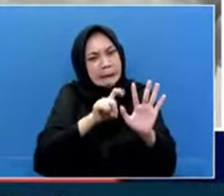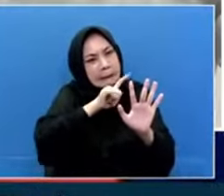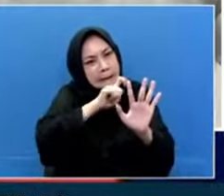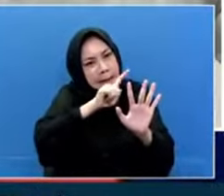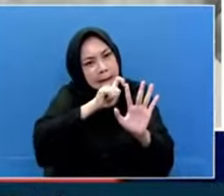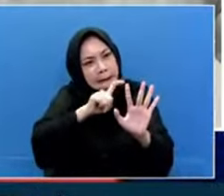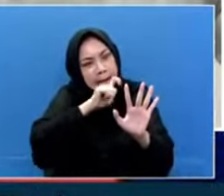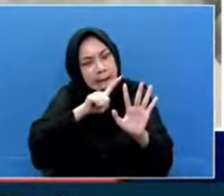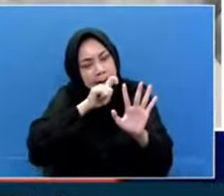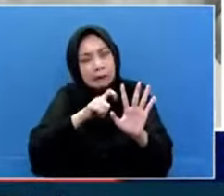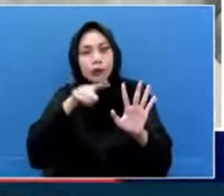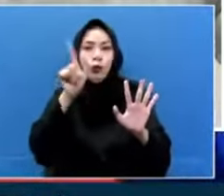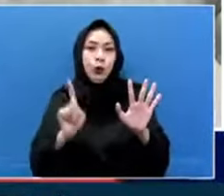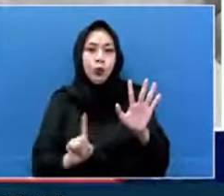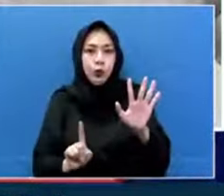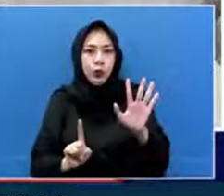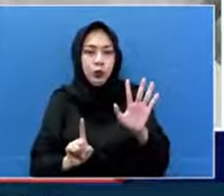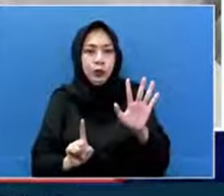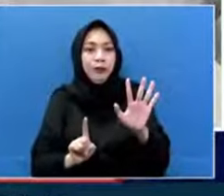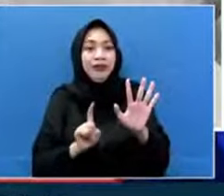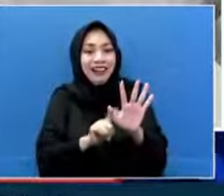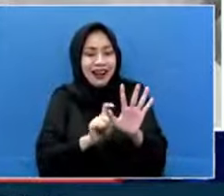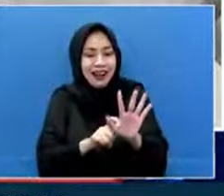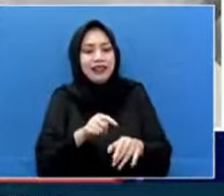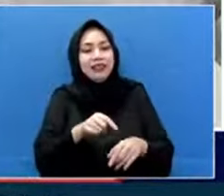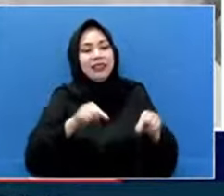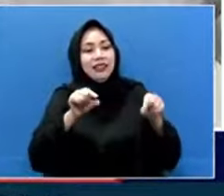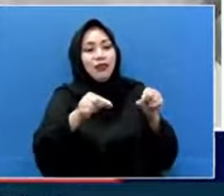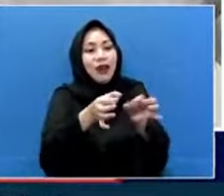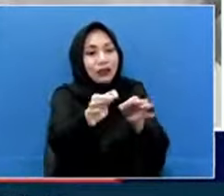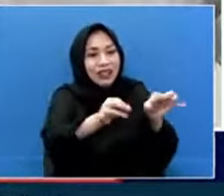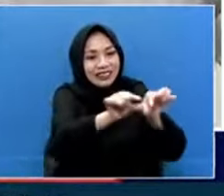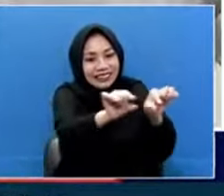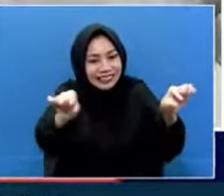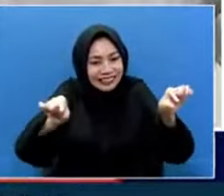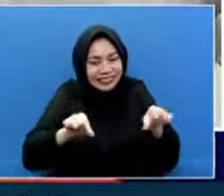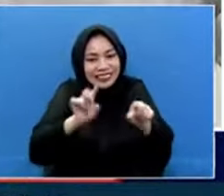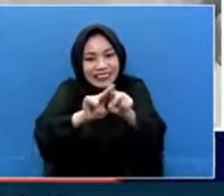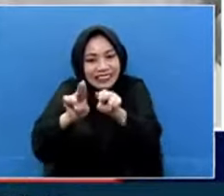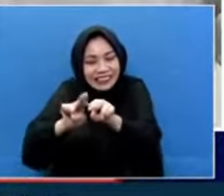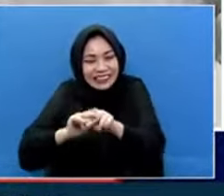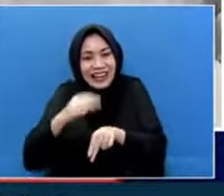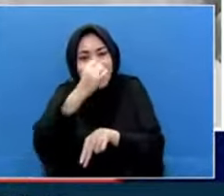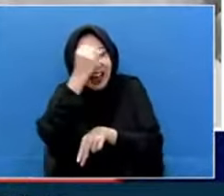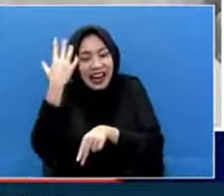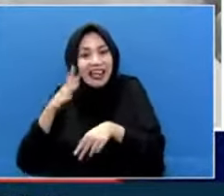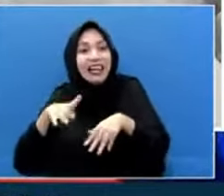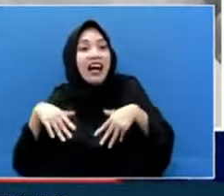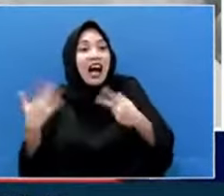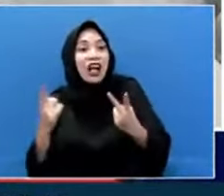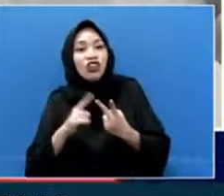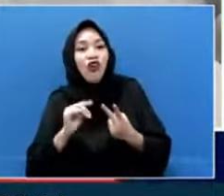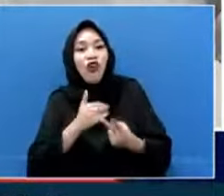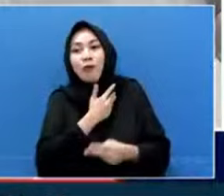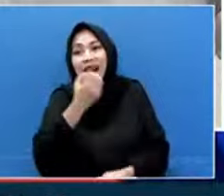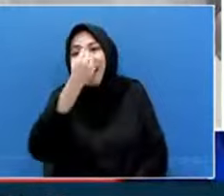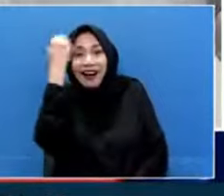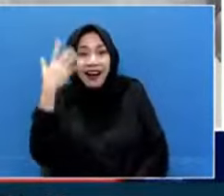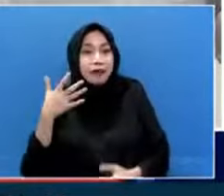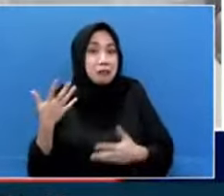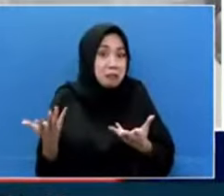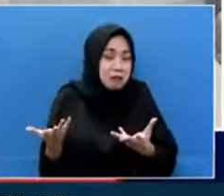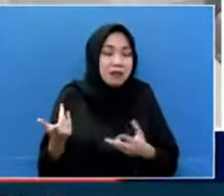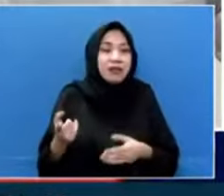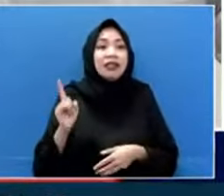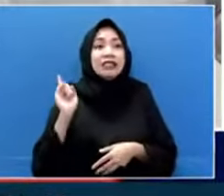dulu apakah memang ini betul-betul kelalaian atau memang dari korban sendiri yang lalai demikian karena saat